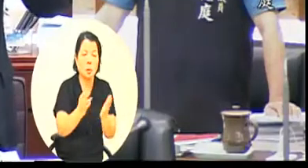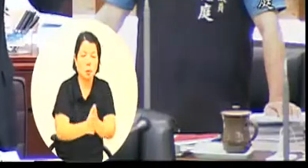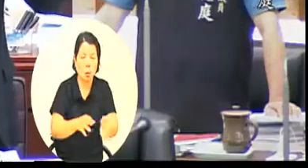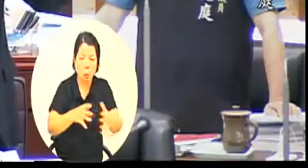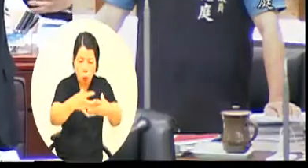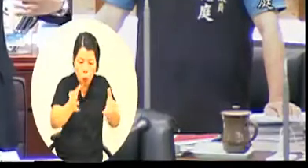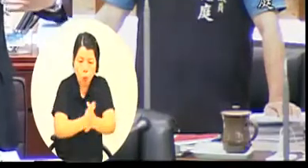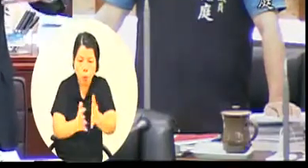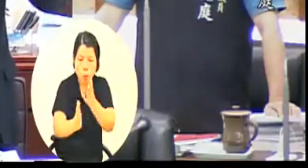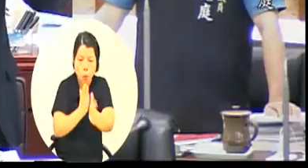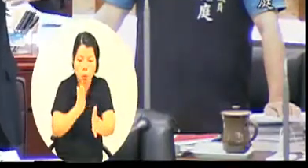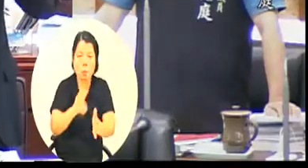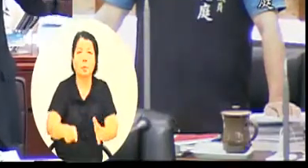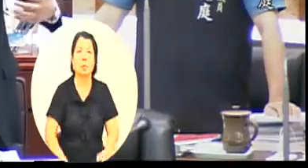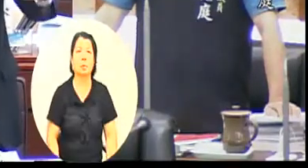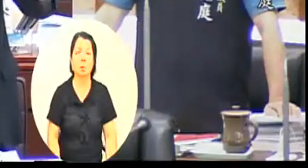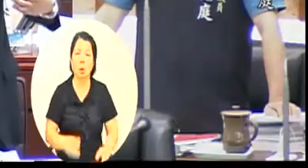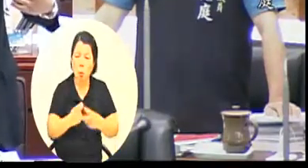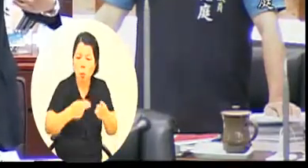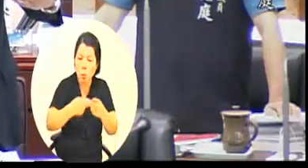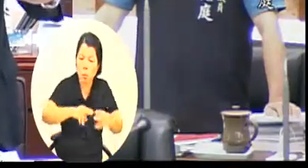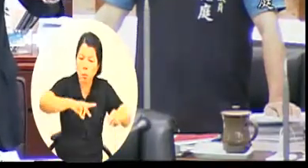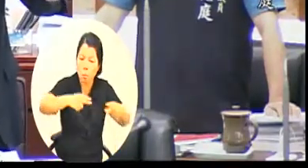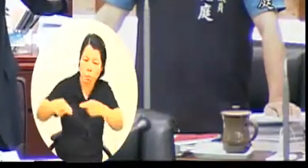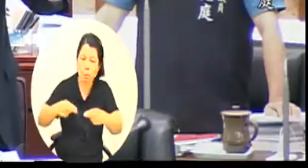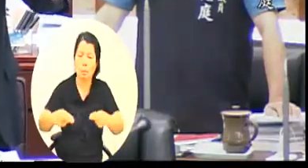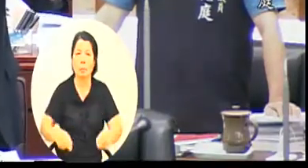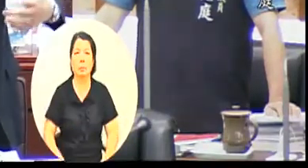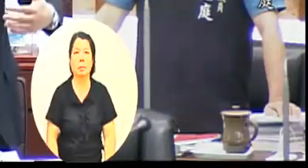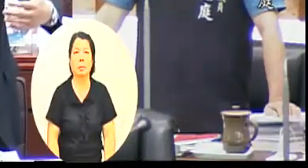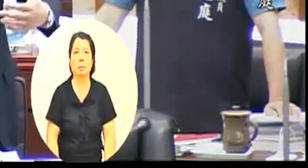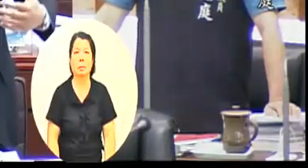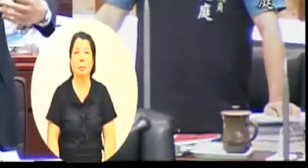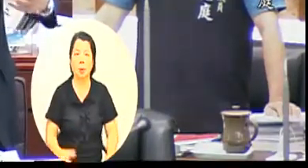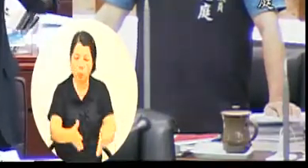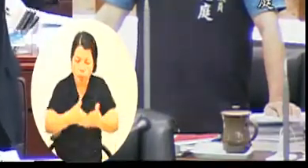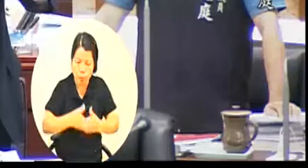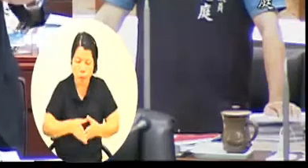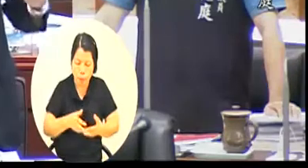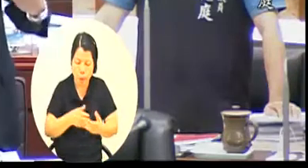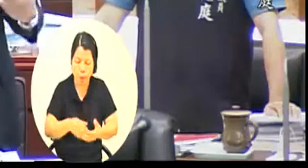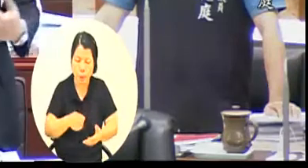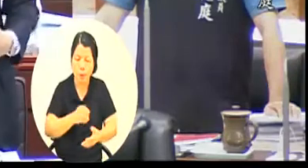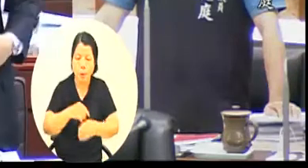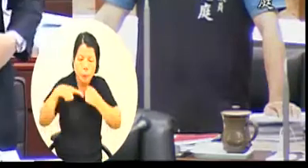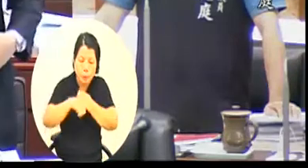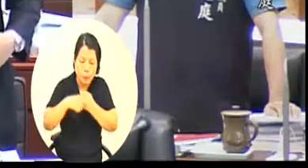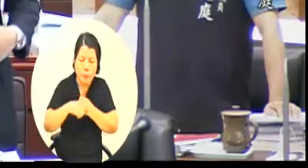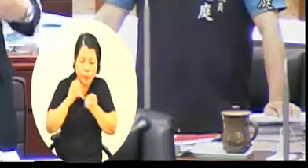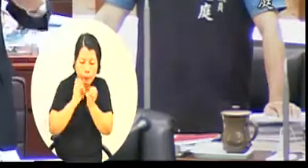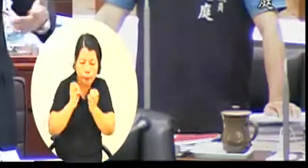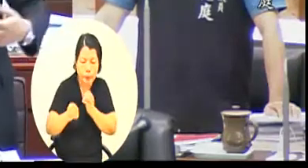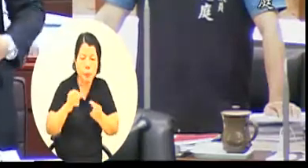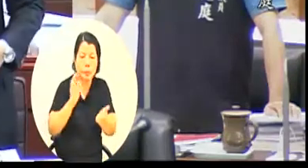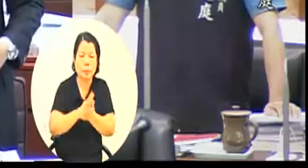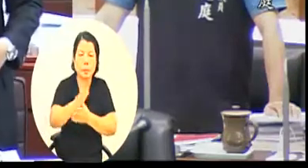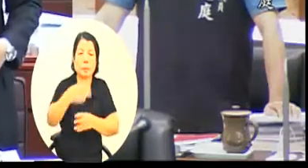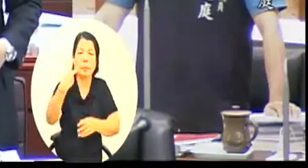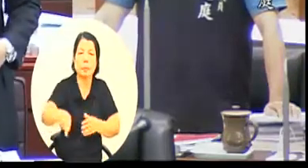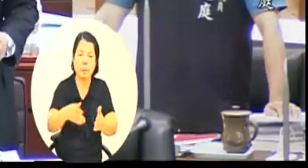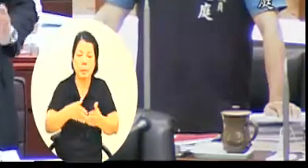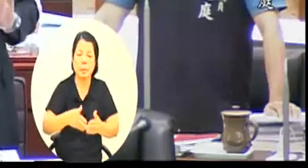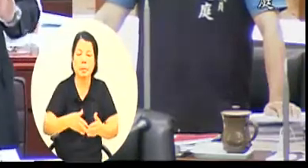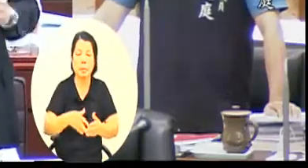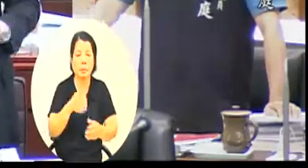跟我们把这个该怎么改的建议把它拟出来，然后再去做这样子的进一步的工作